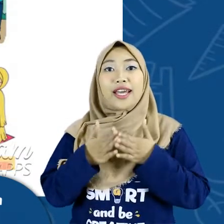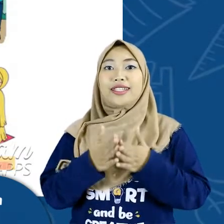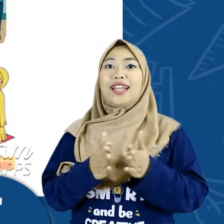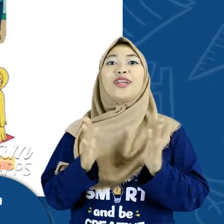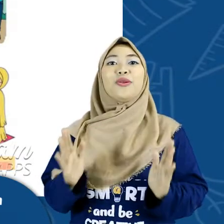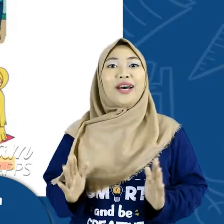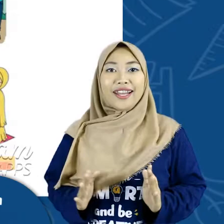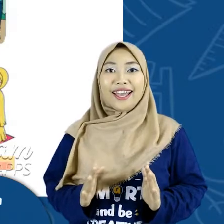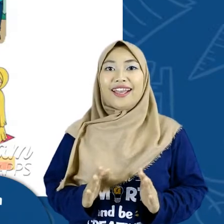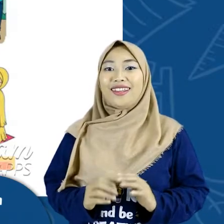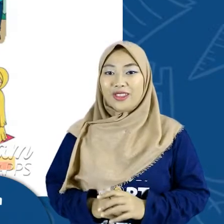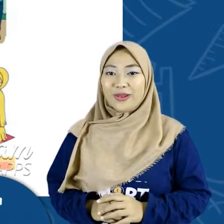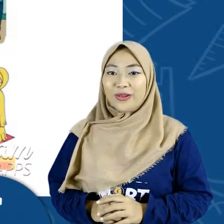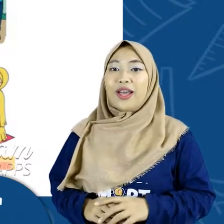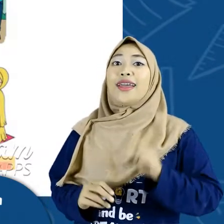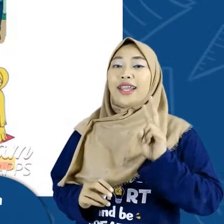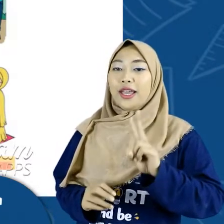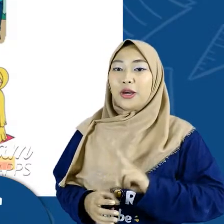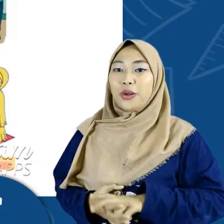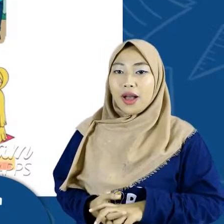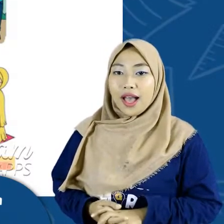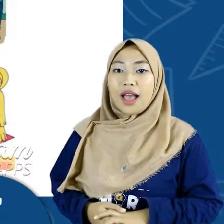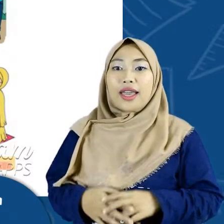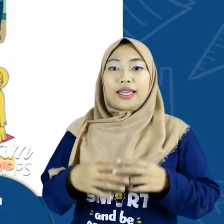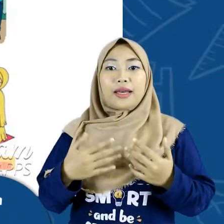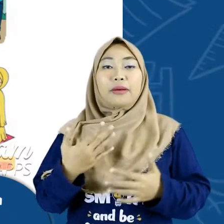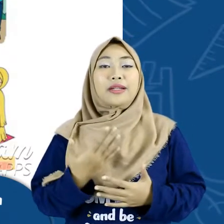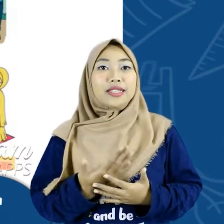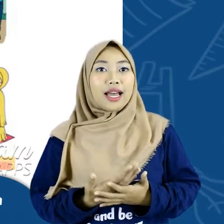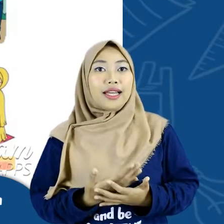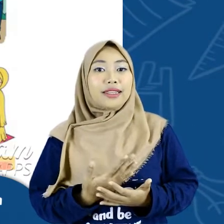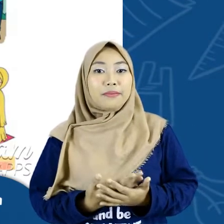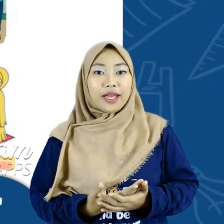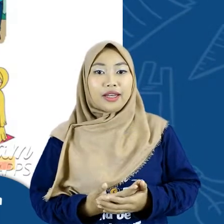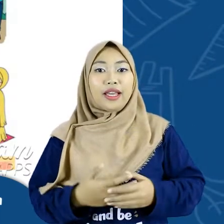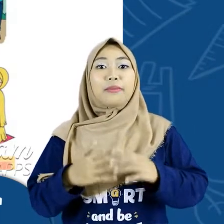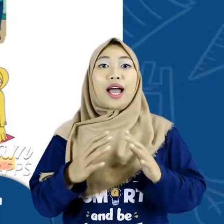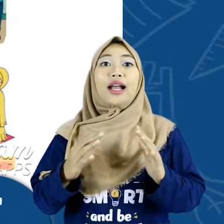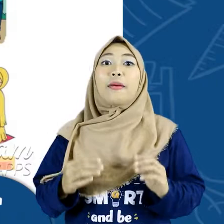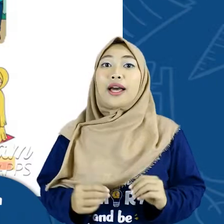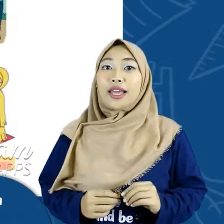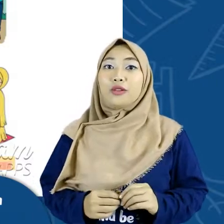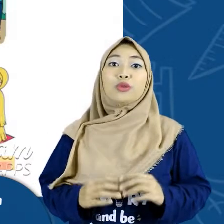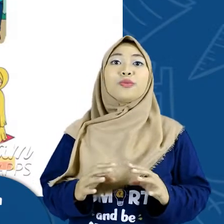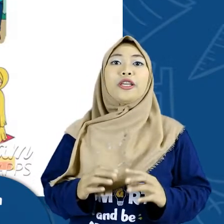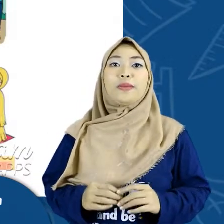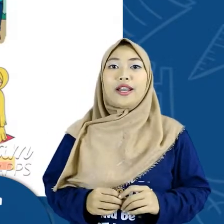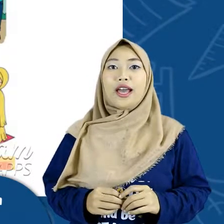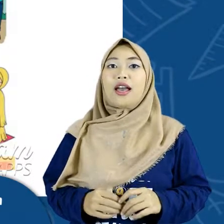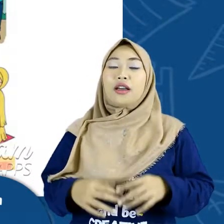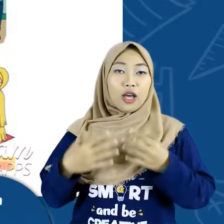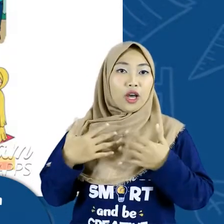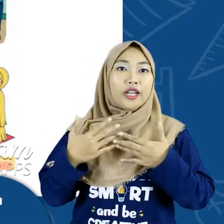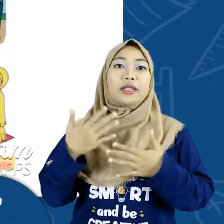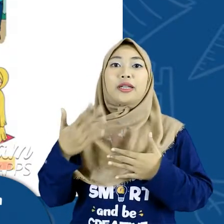pasti ada jalan keluarnya gitu. Nah, yang kedua, kita mempersilahkan teman yang beragama lain untuk